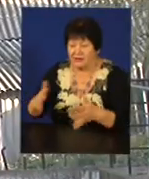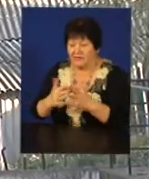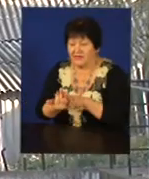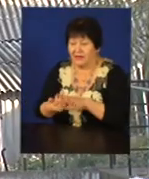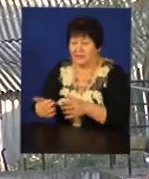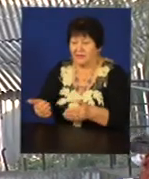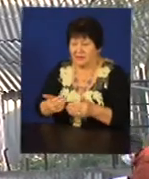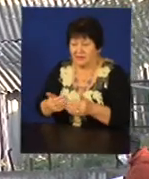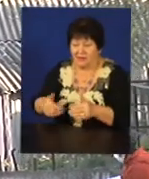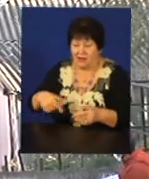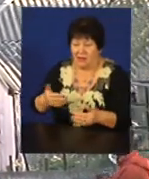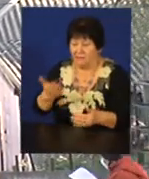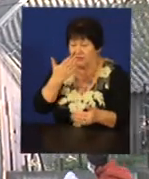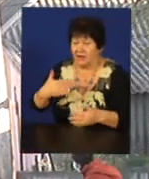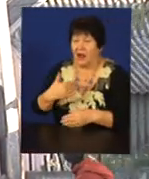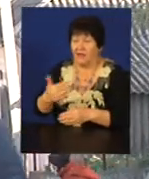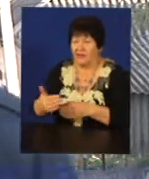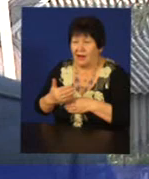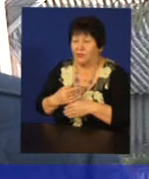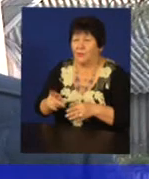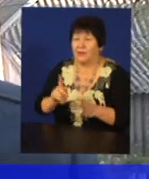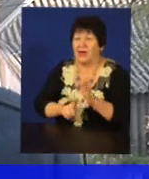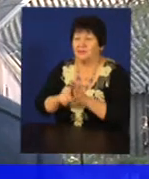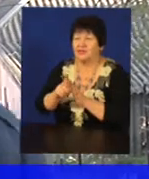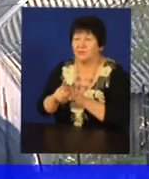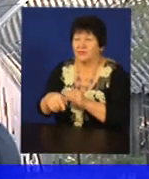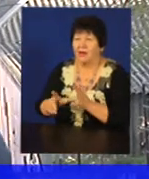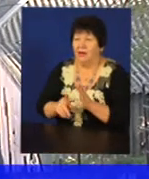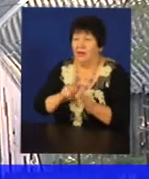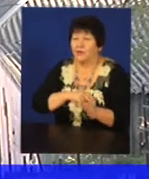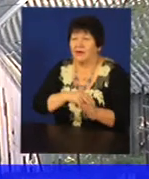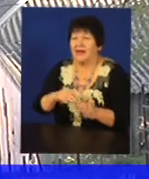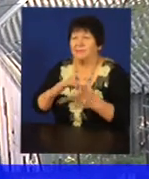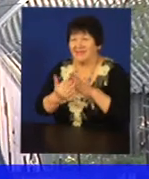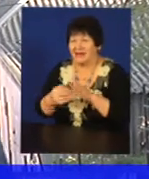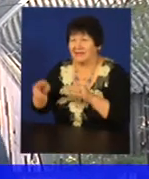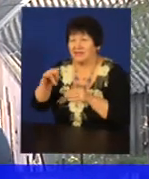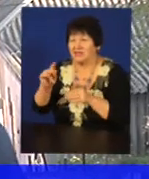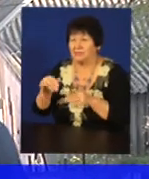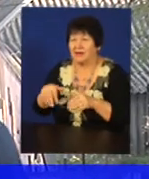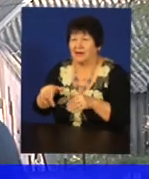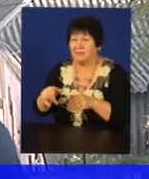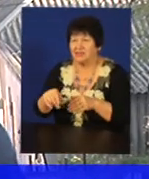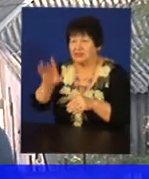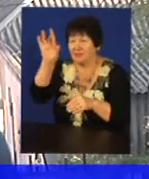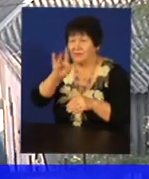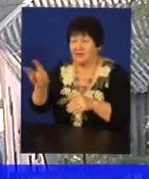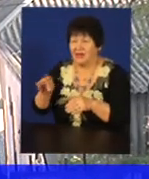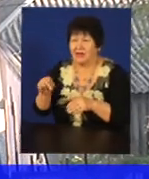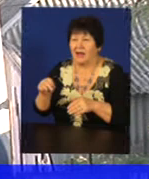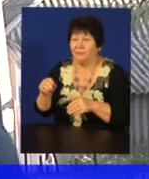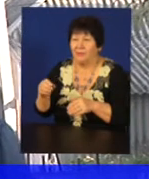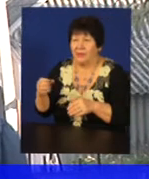Compania Irinda Prim au început lucrarea pe strada Decebal, care merge spre Biserica Sfânta